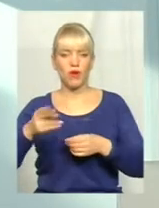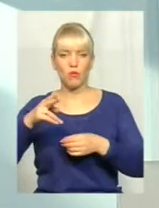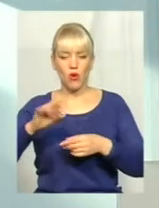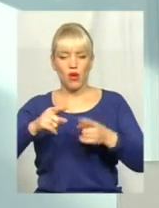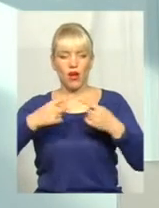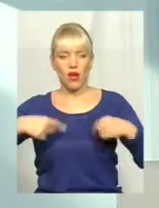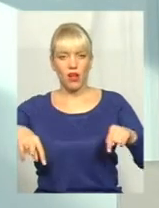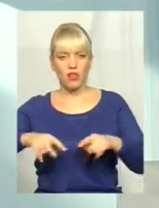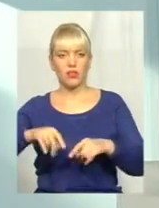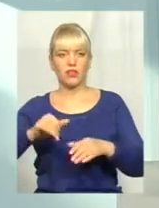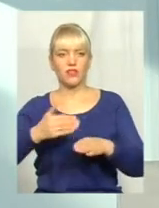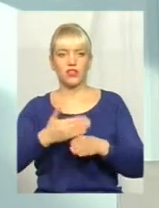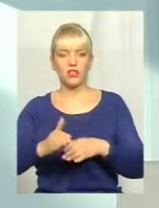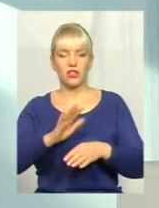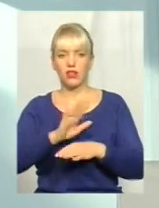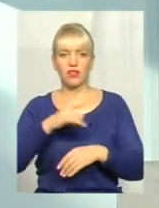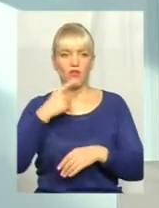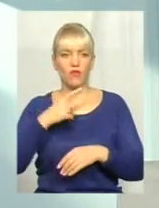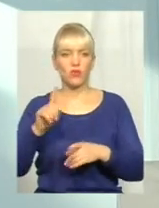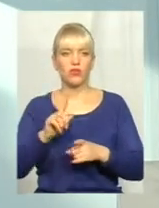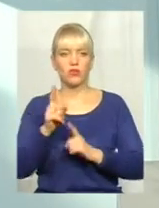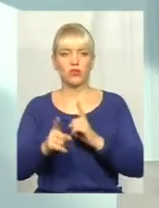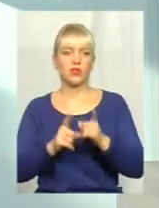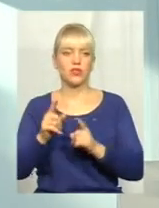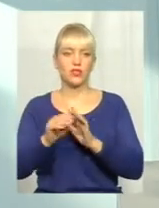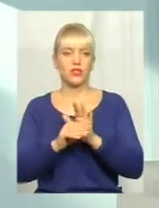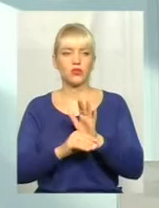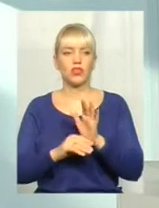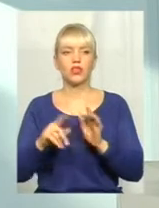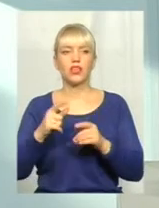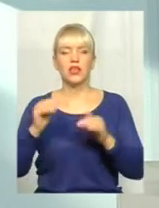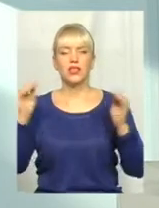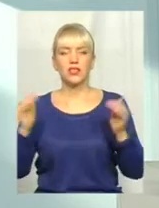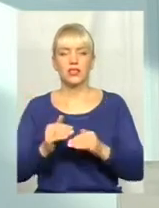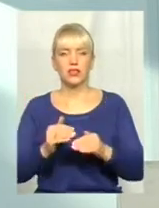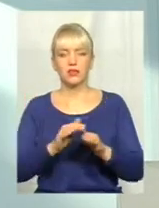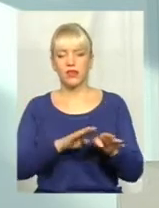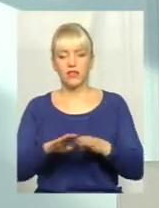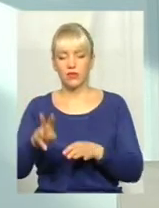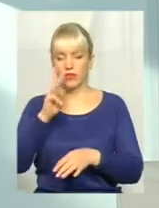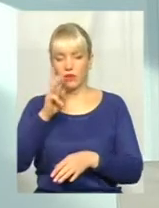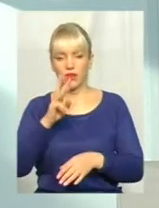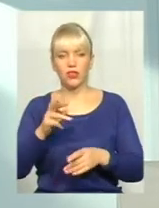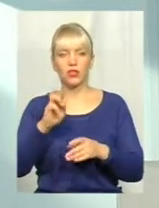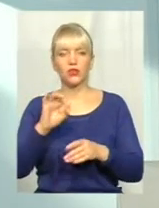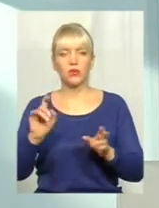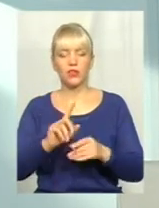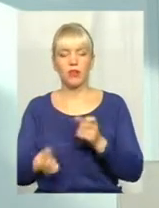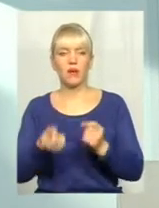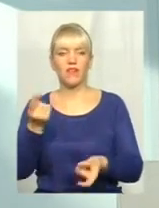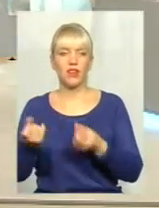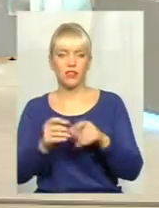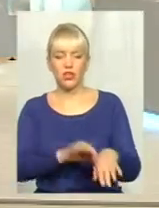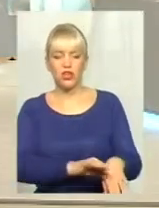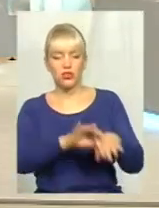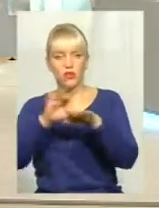хоча би в частині, я не кажу, що зміниться ситуація з низьким рівнем заробітної плати, хоча би, щоб виведяти